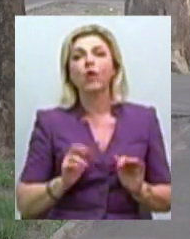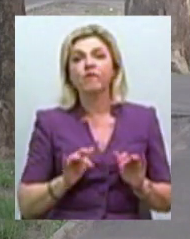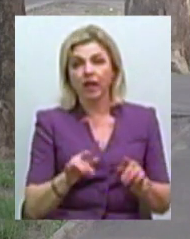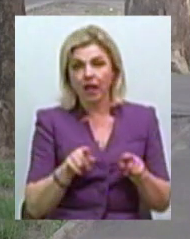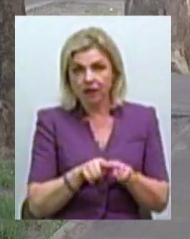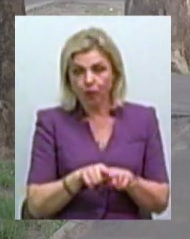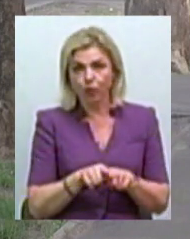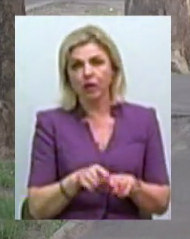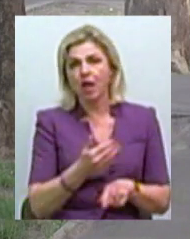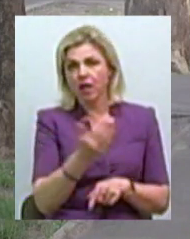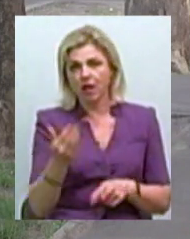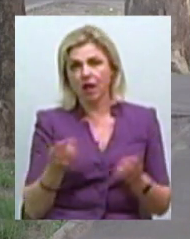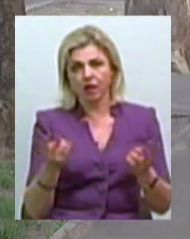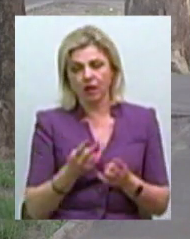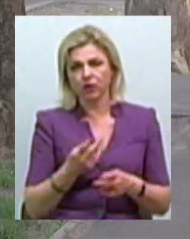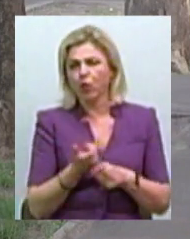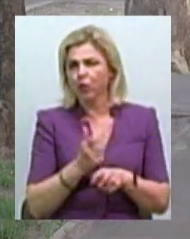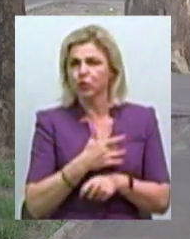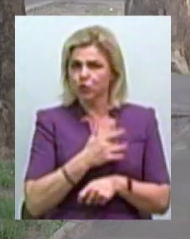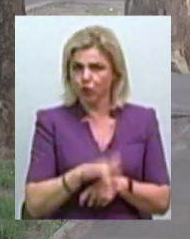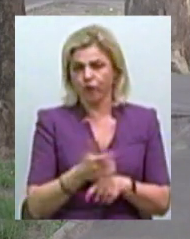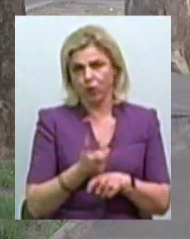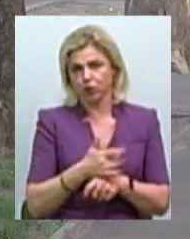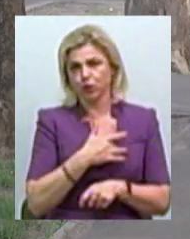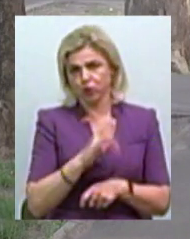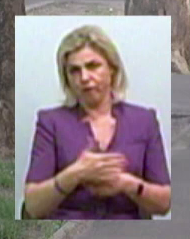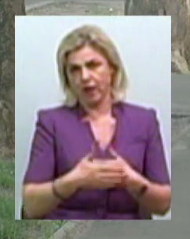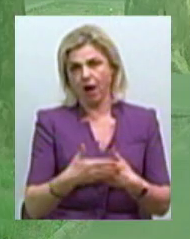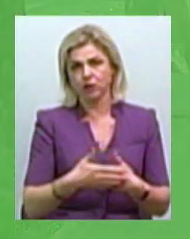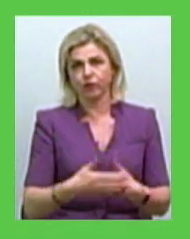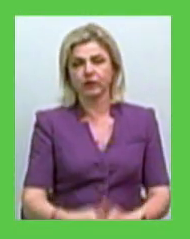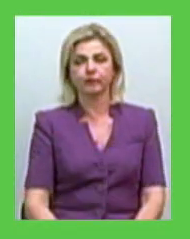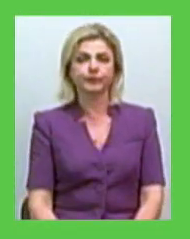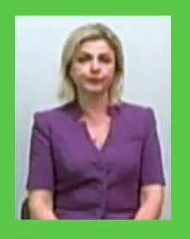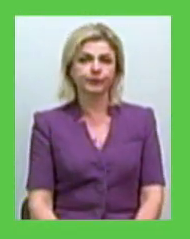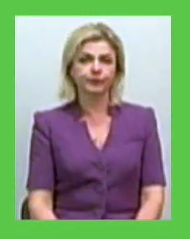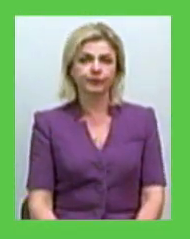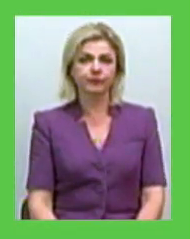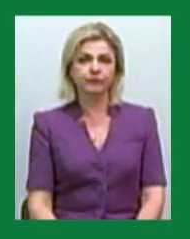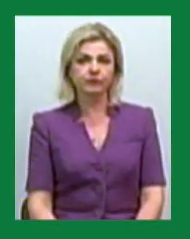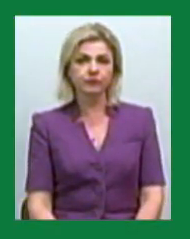вони, їх потрібно суворо, дуже суворо наказувати.